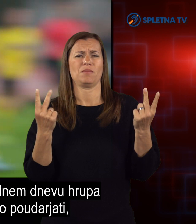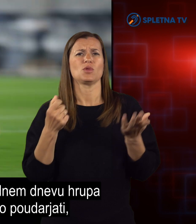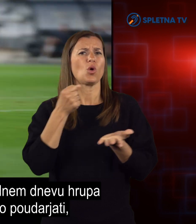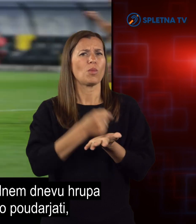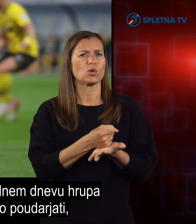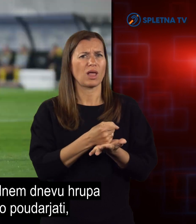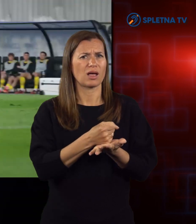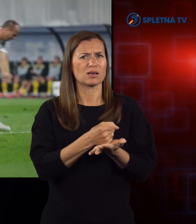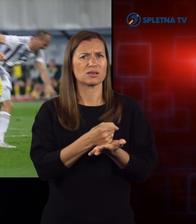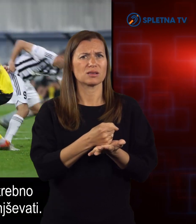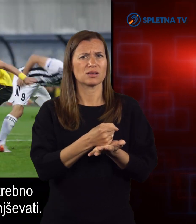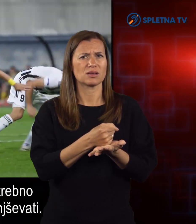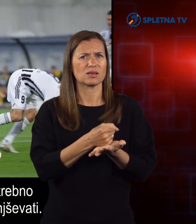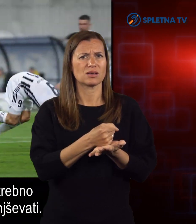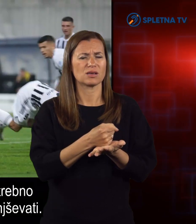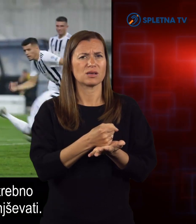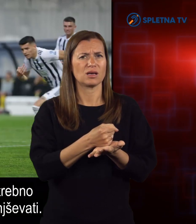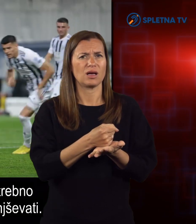pomembno poudarjati,